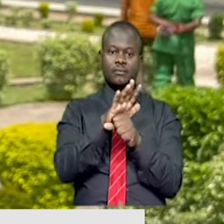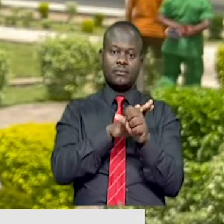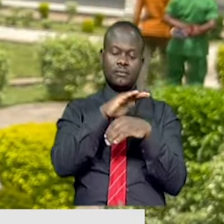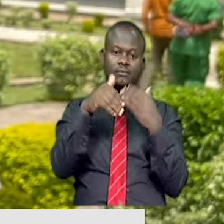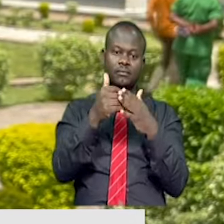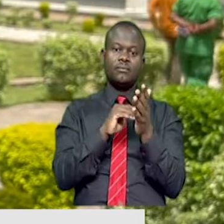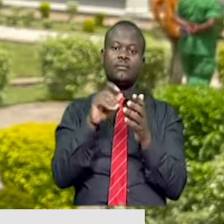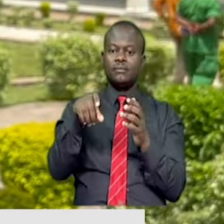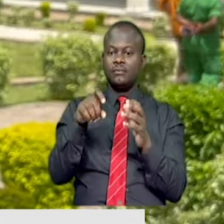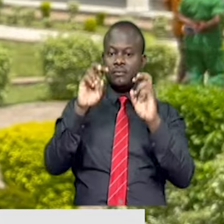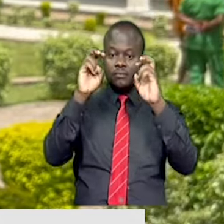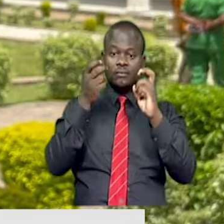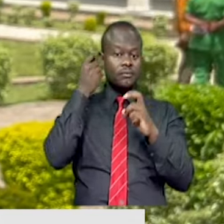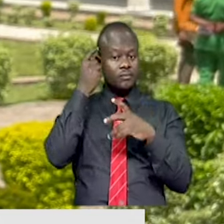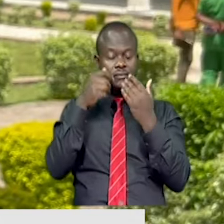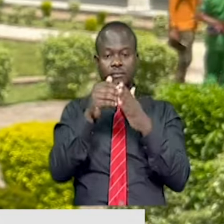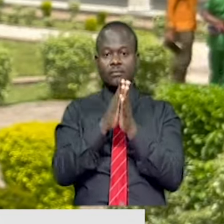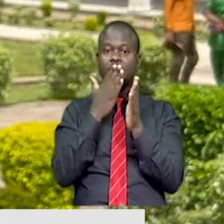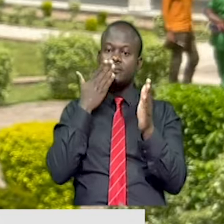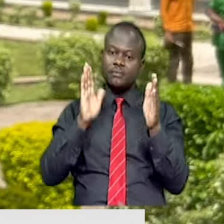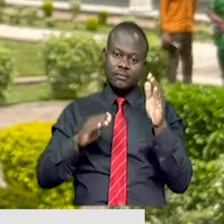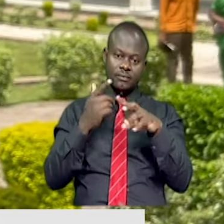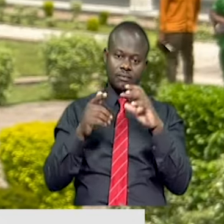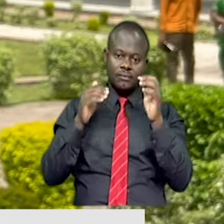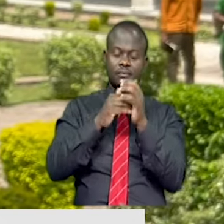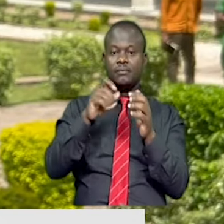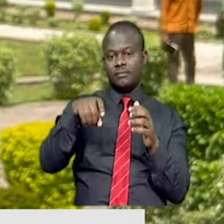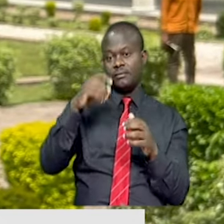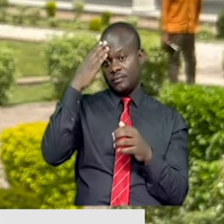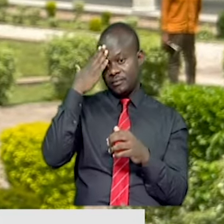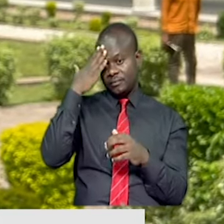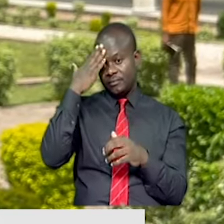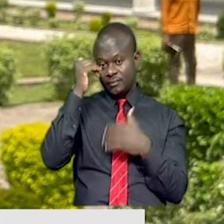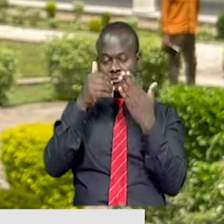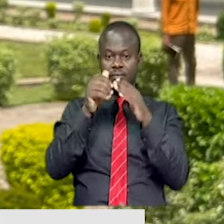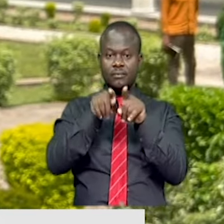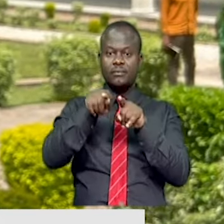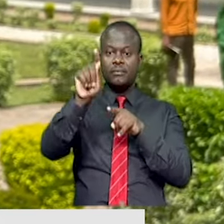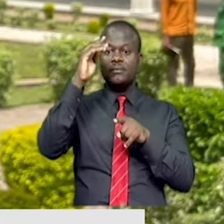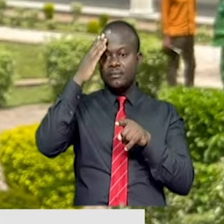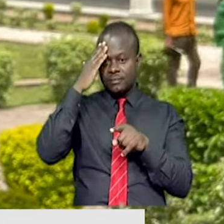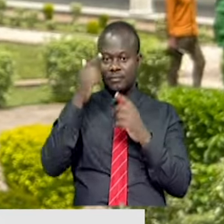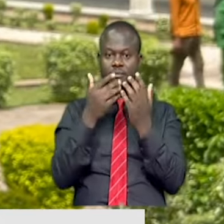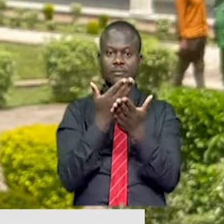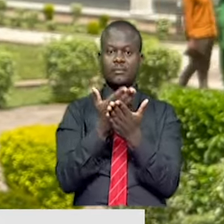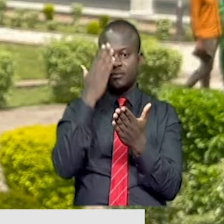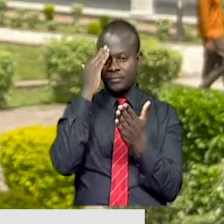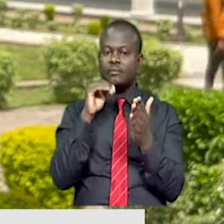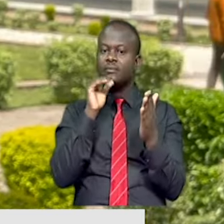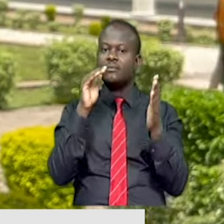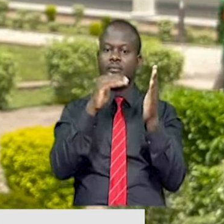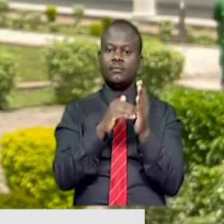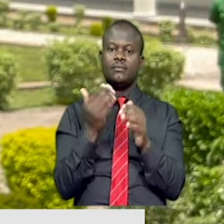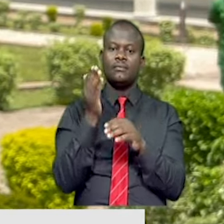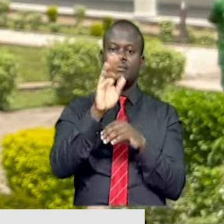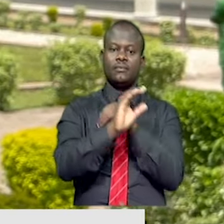bakeneye kumva ko aya mateka ari amateka asharira ariko bakeneye kumenya ngo nabo bamenye ikintu byasaba ngo batazongera